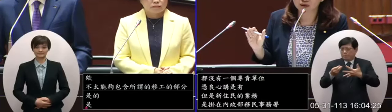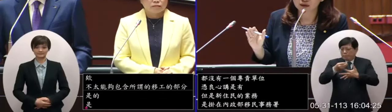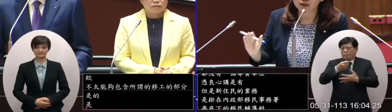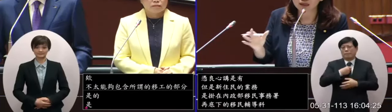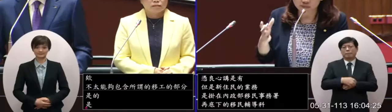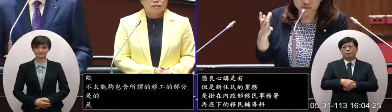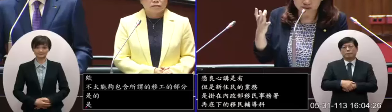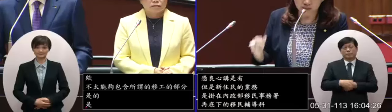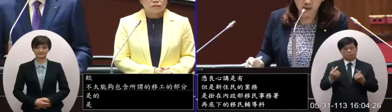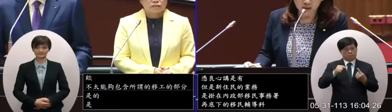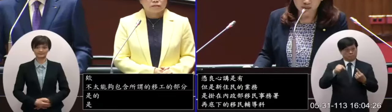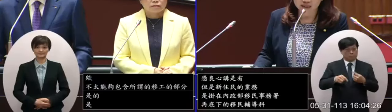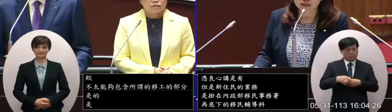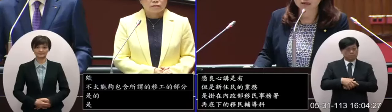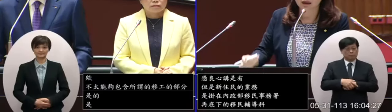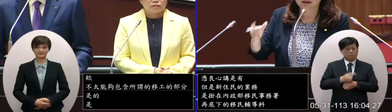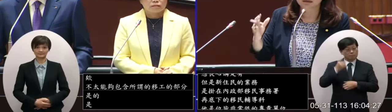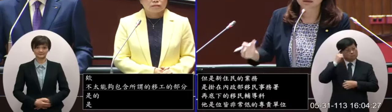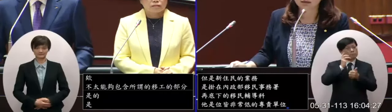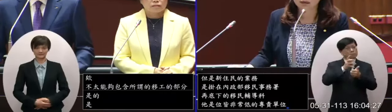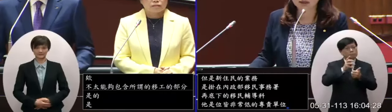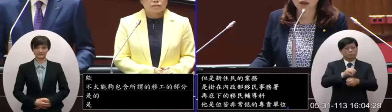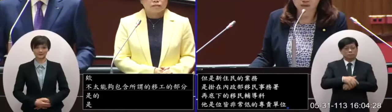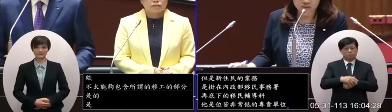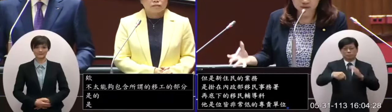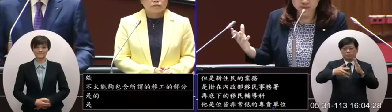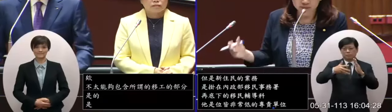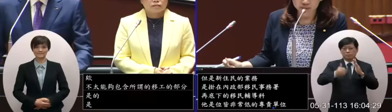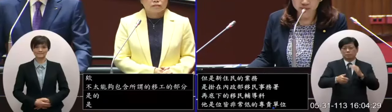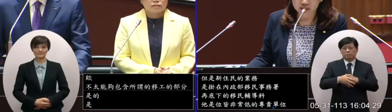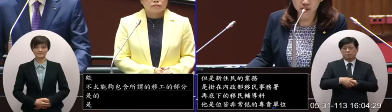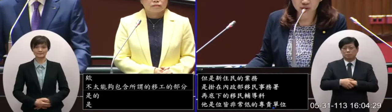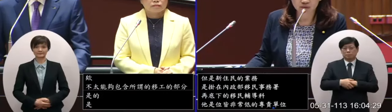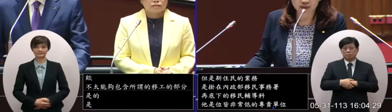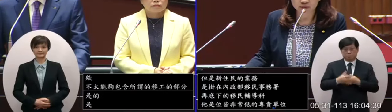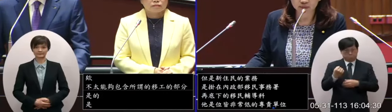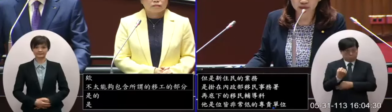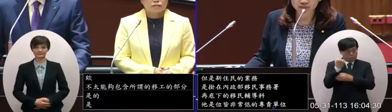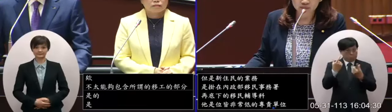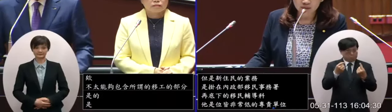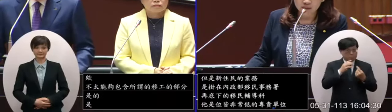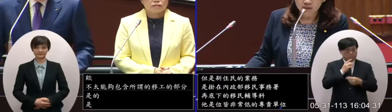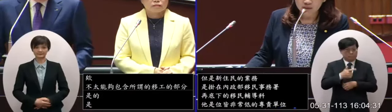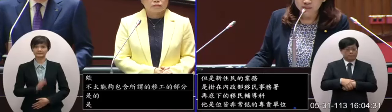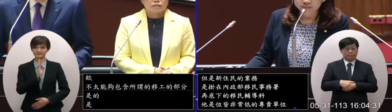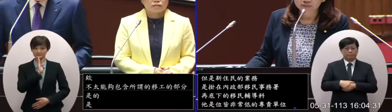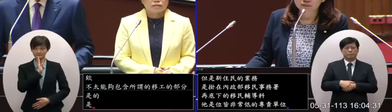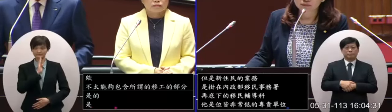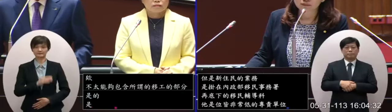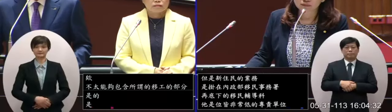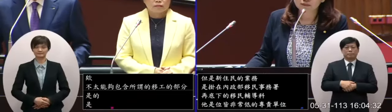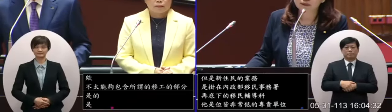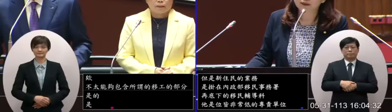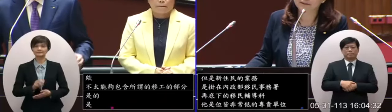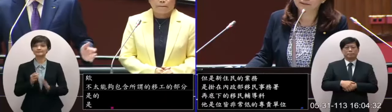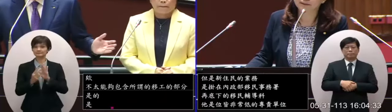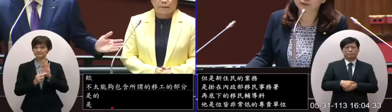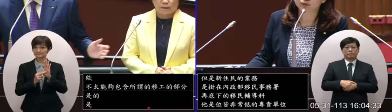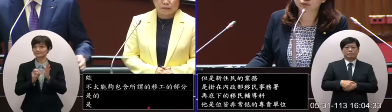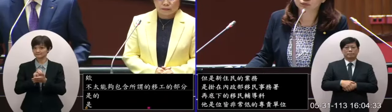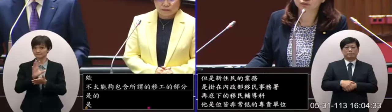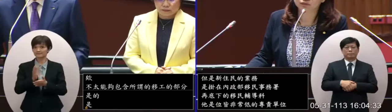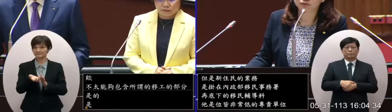阶。好像这部分的话，我想请教院长，这部分我们也是支持嘛，对不对？ 是的，跟委员报告，因为